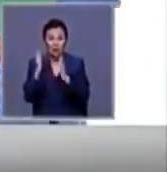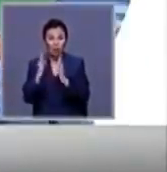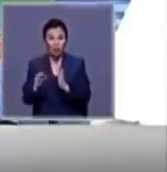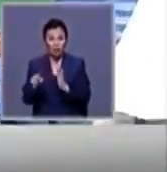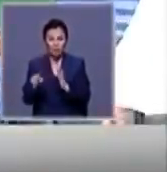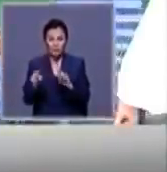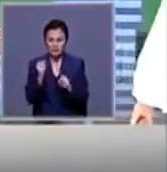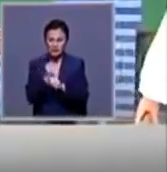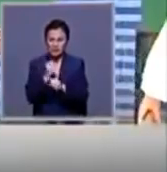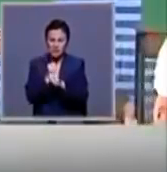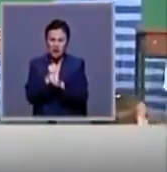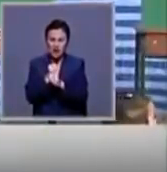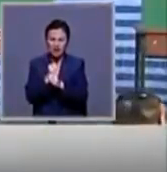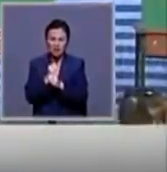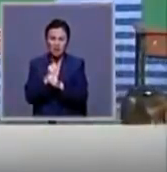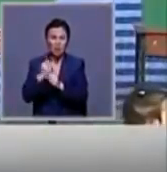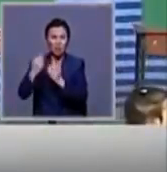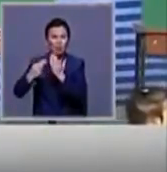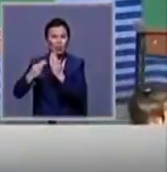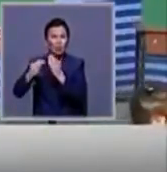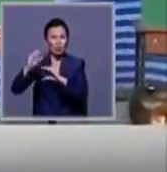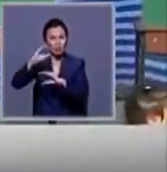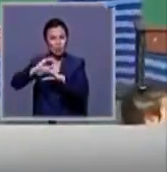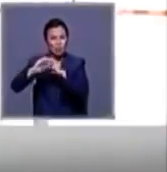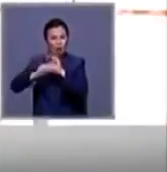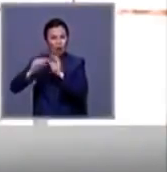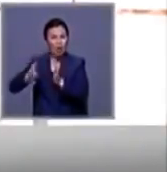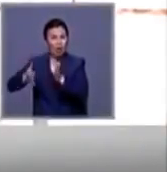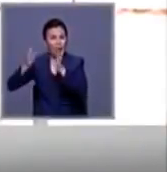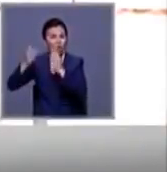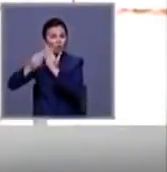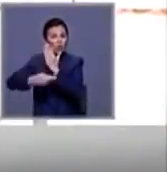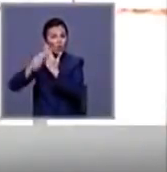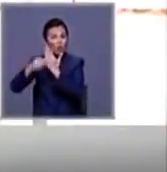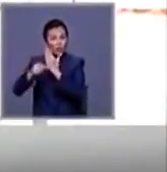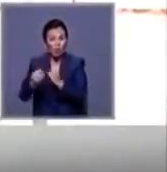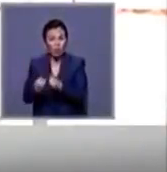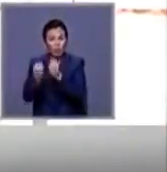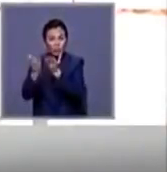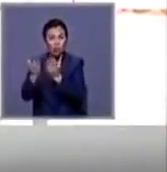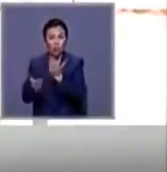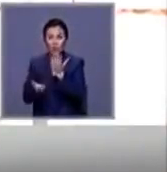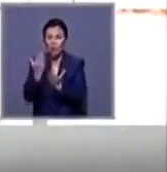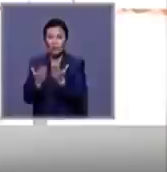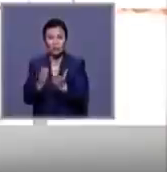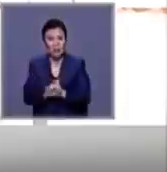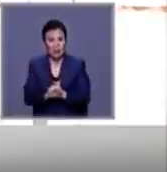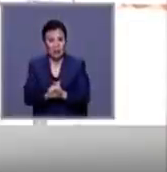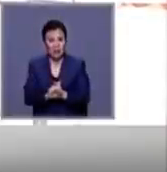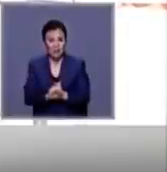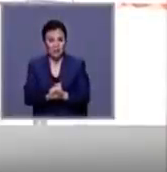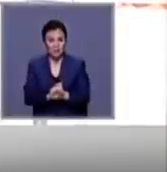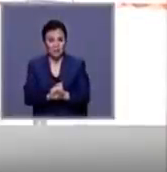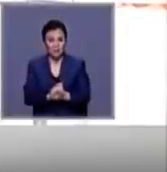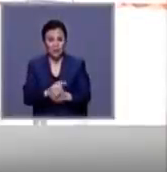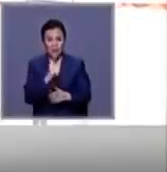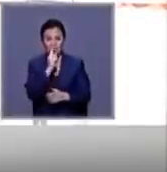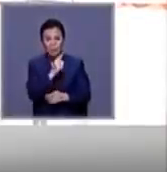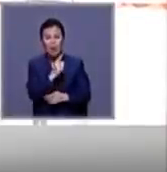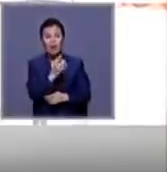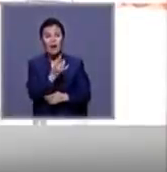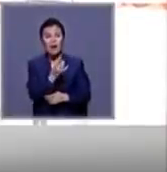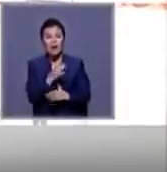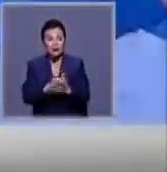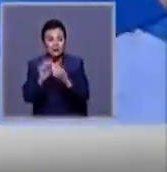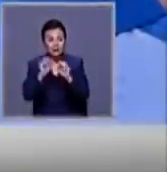ส่งมันยังส่งได้เลยก็มันก็เป็นอะไรที่แบบแล้วแต่จะจิ้มเอาอะฮะแล้วก็บางทีก็มีส